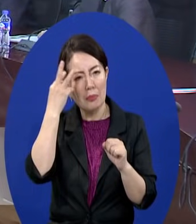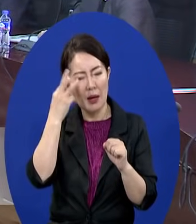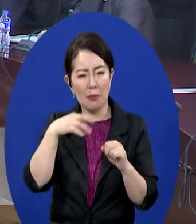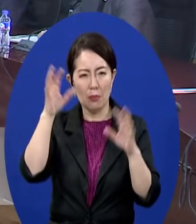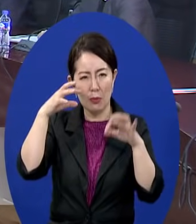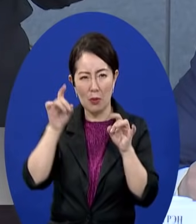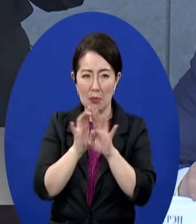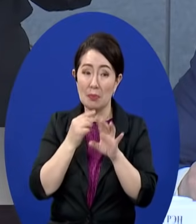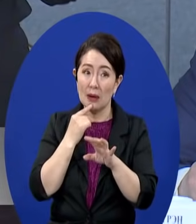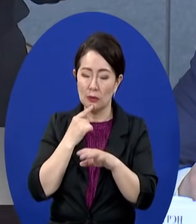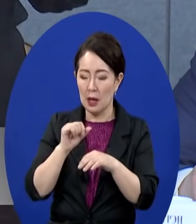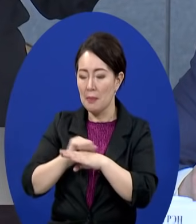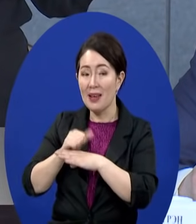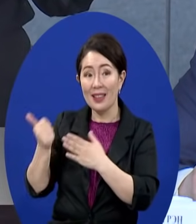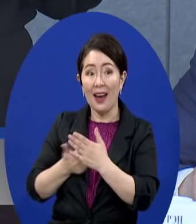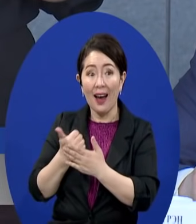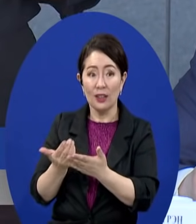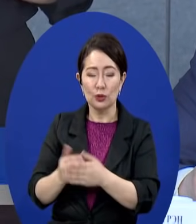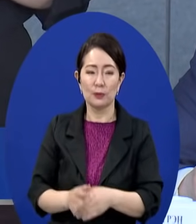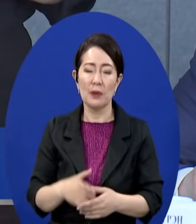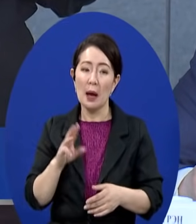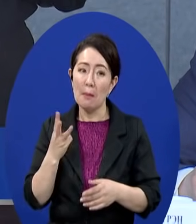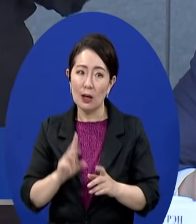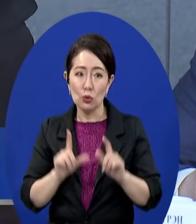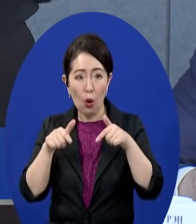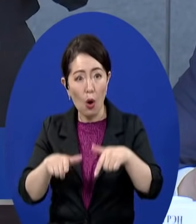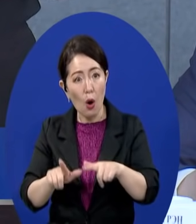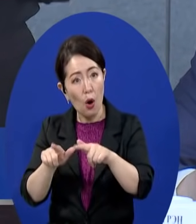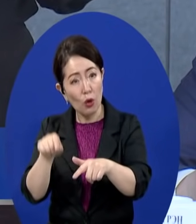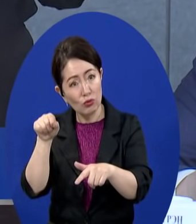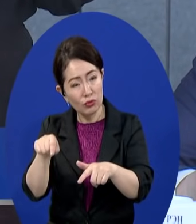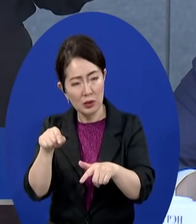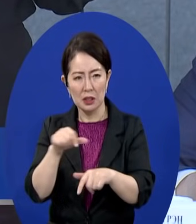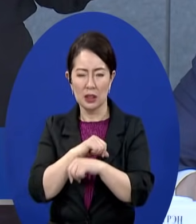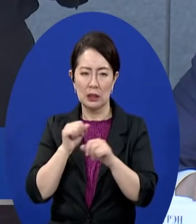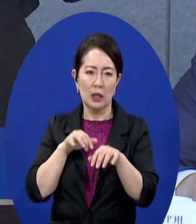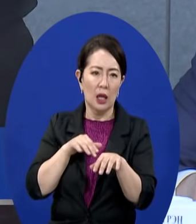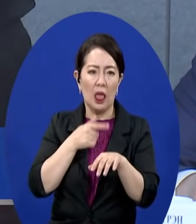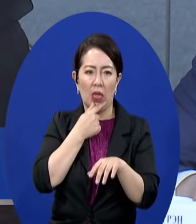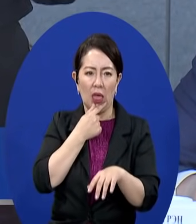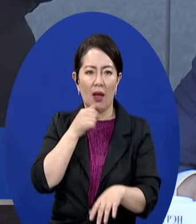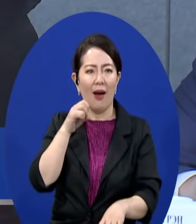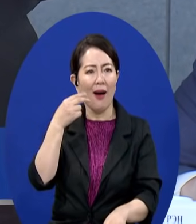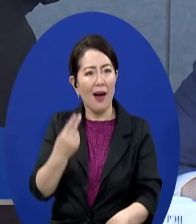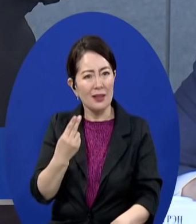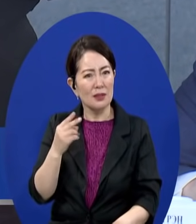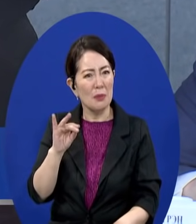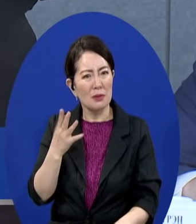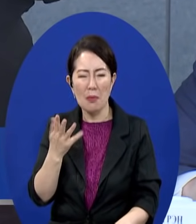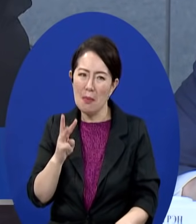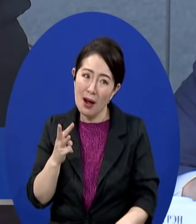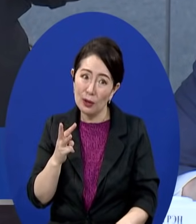хангасан байна. Магадгүй одоо гол мөрөн дээр иргэд маань гацах тийм асуудал үүсэж магадгүй гэдэг